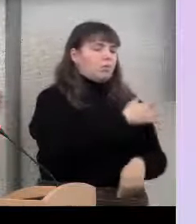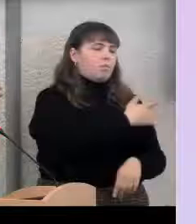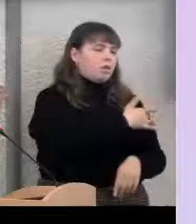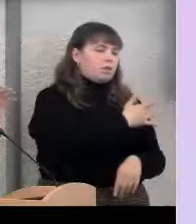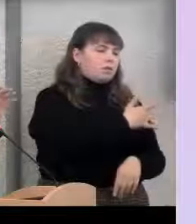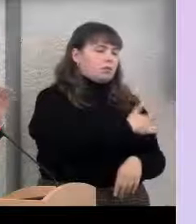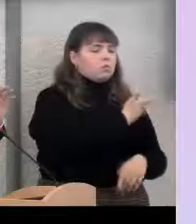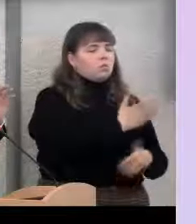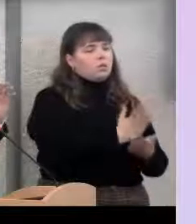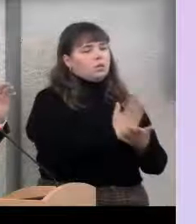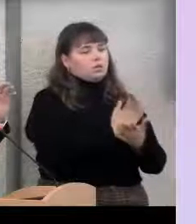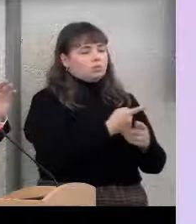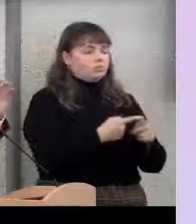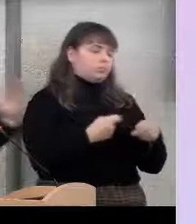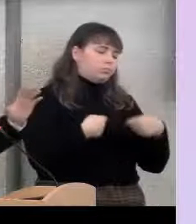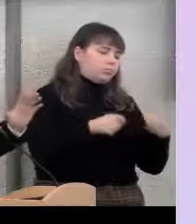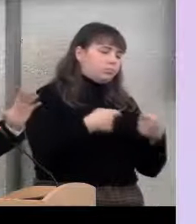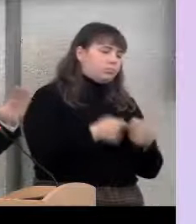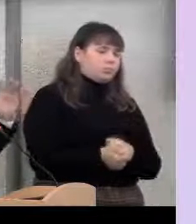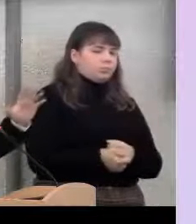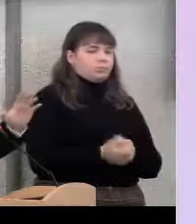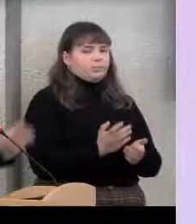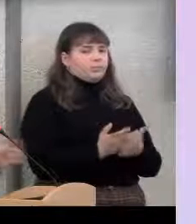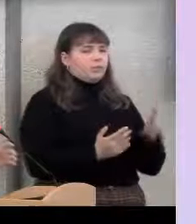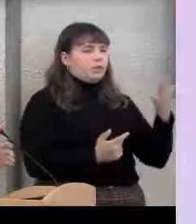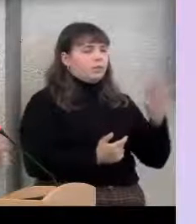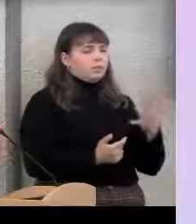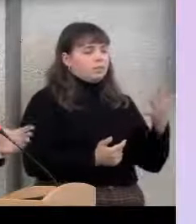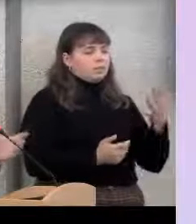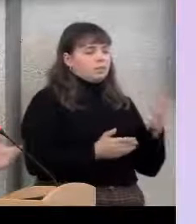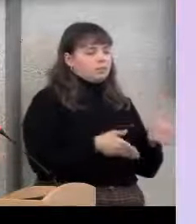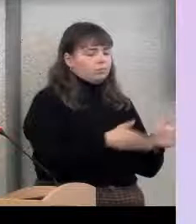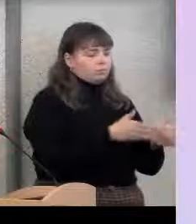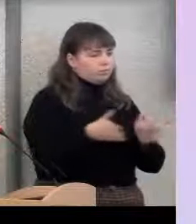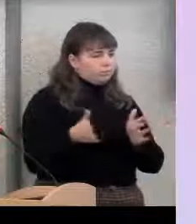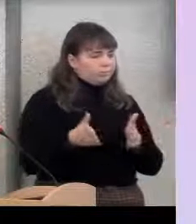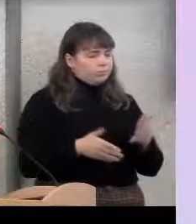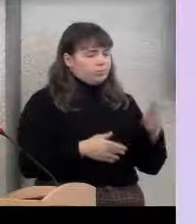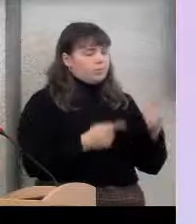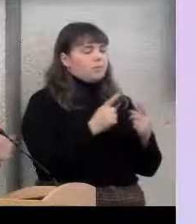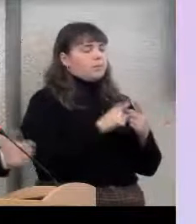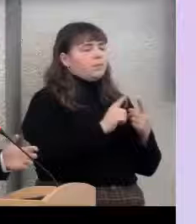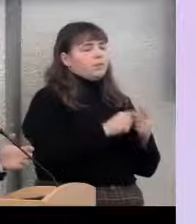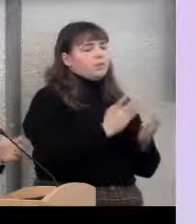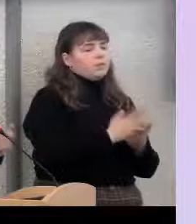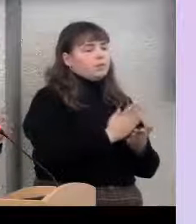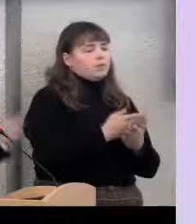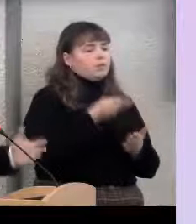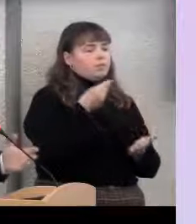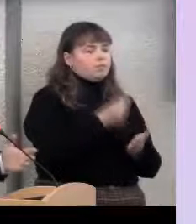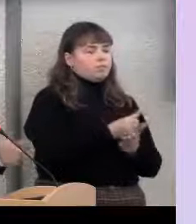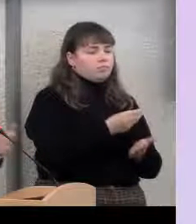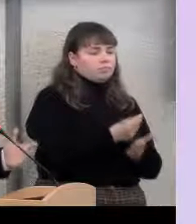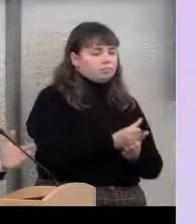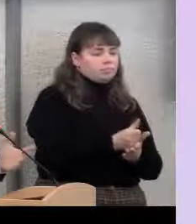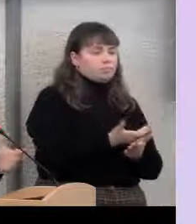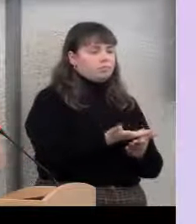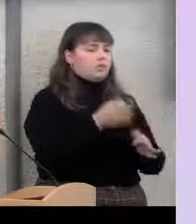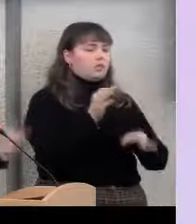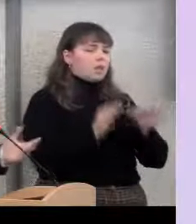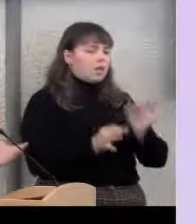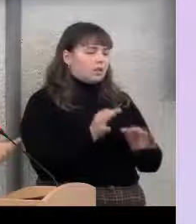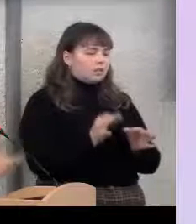produktus. Ir yra 5 kryptys, tai pirma kryptis yra finansavimas, tai yra talentai, tarptautiškumas,